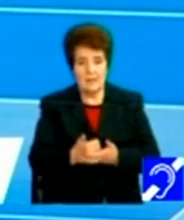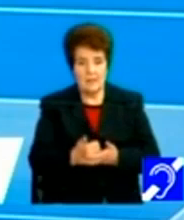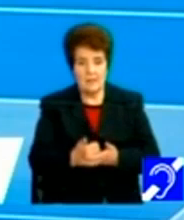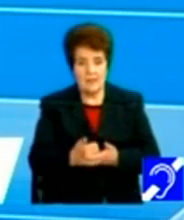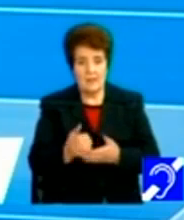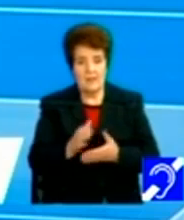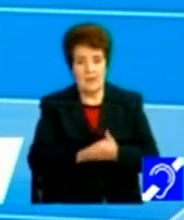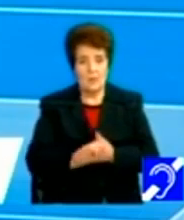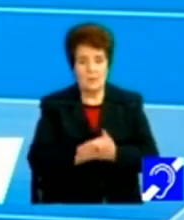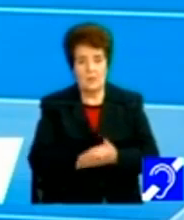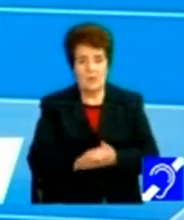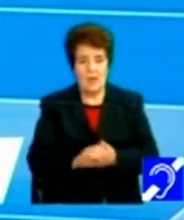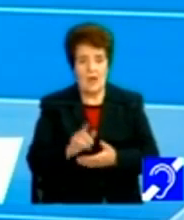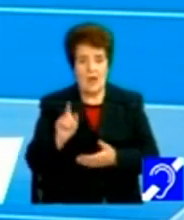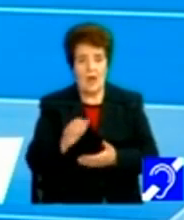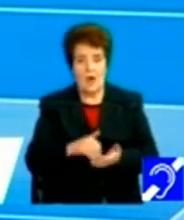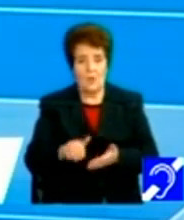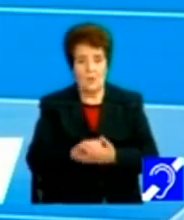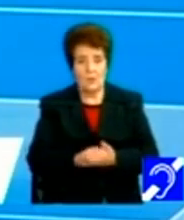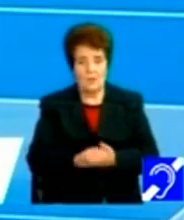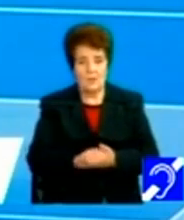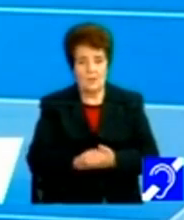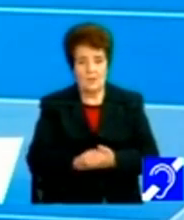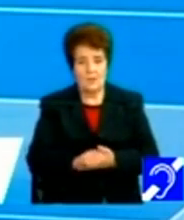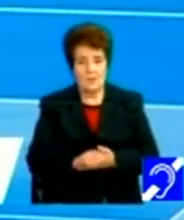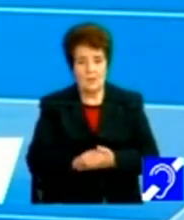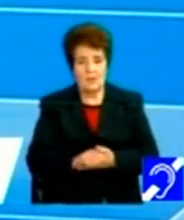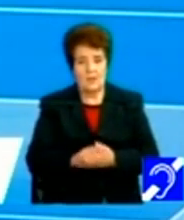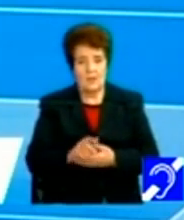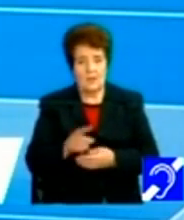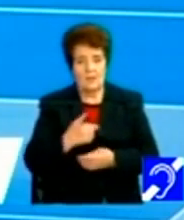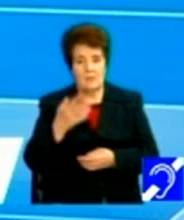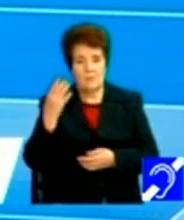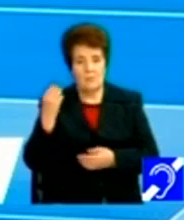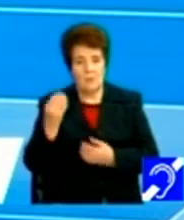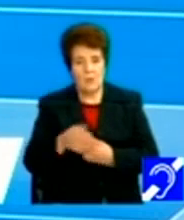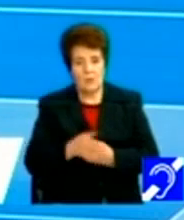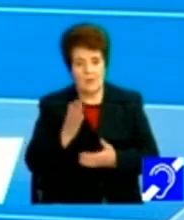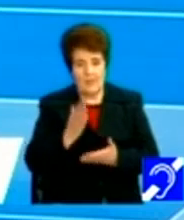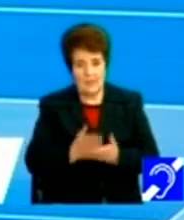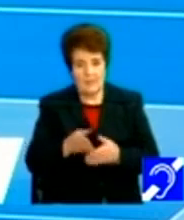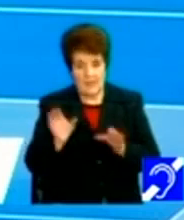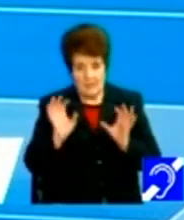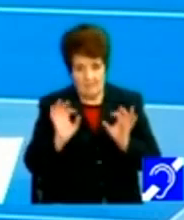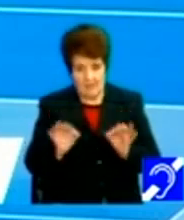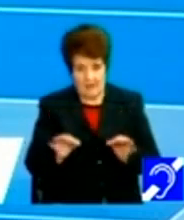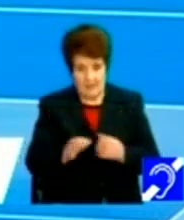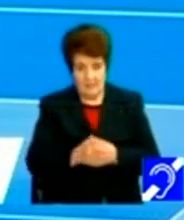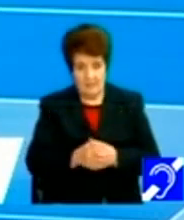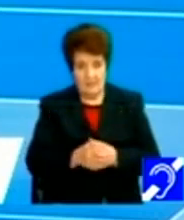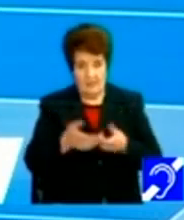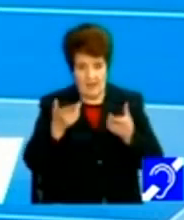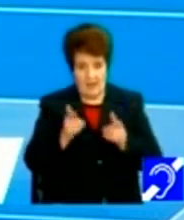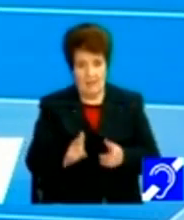de consolidare a unioniștilor, spune Valeriu Pașa, expert la Watchdog Moldova. Este adevărat? Este o motivație